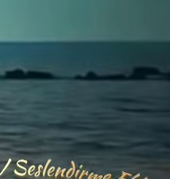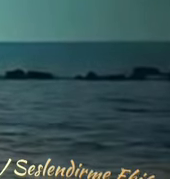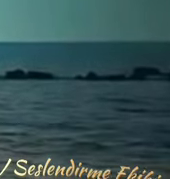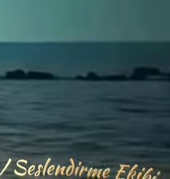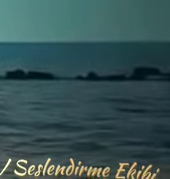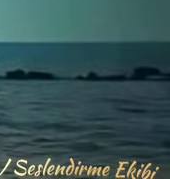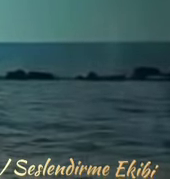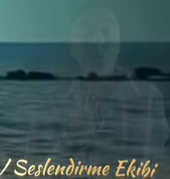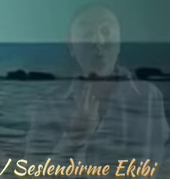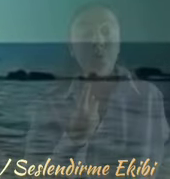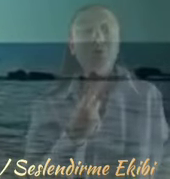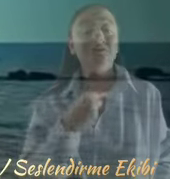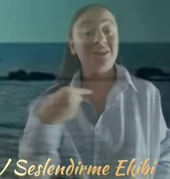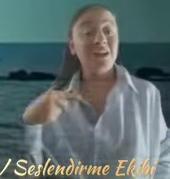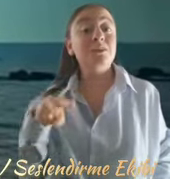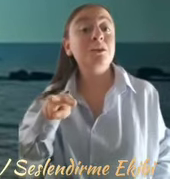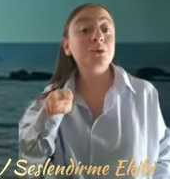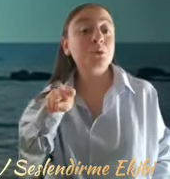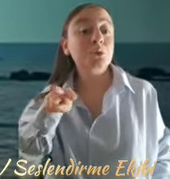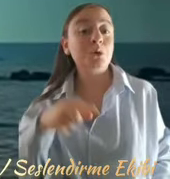Göğün çatlağında durur eksik yanım.